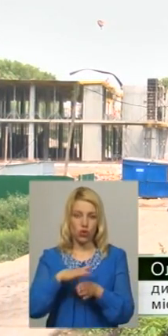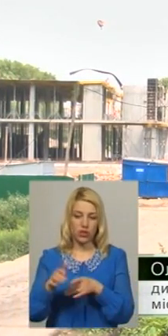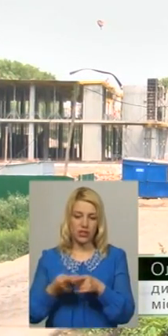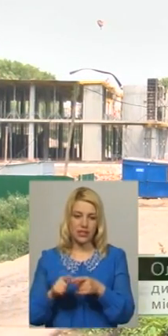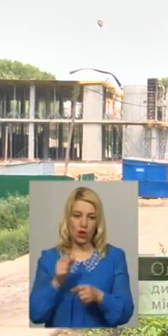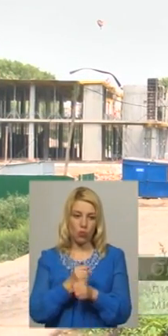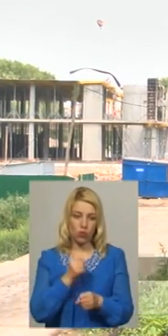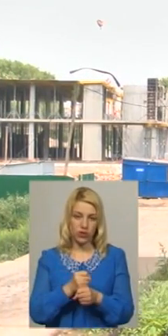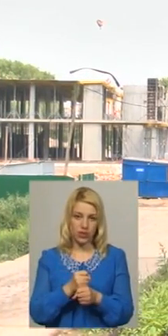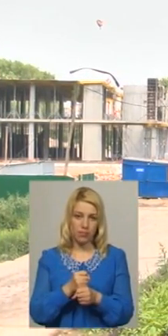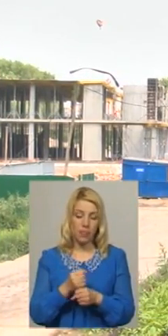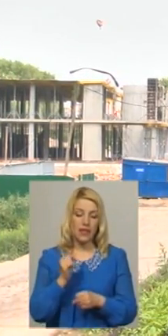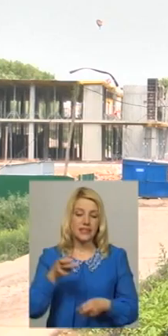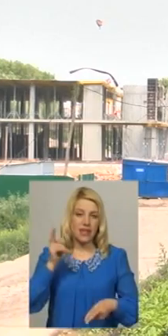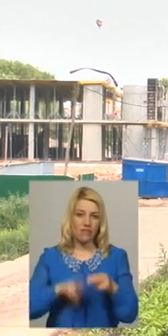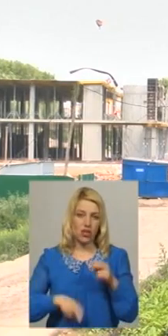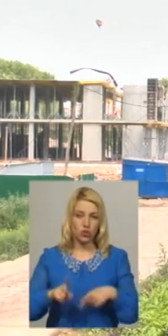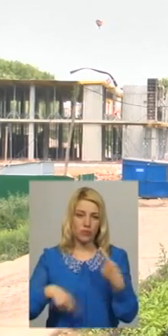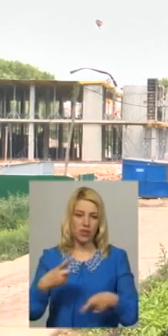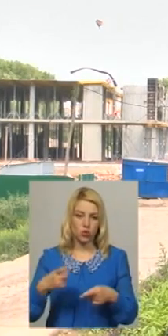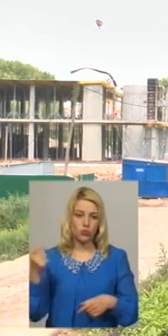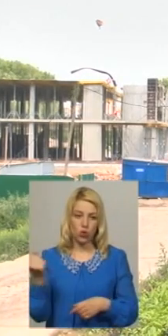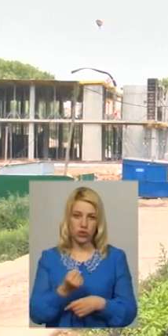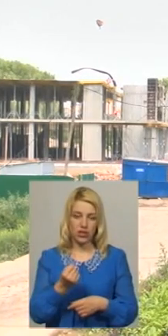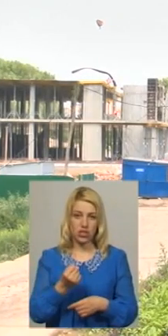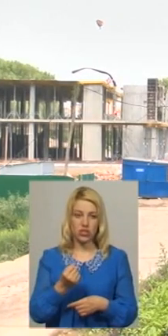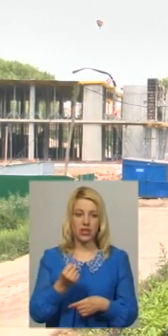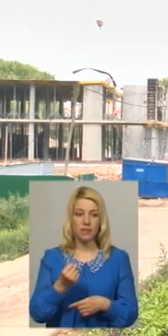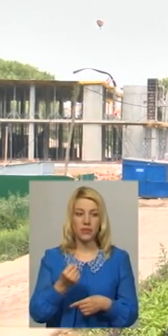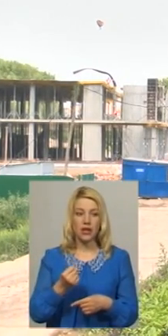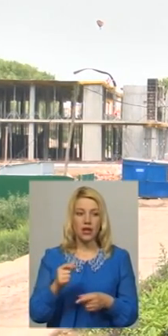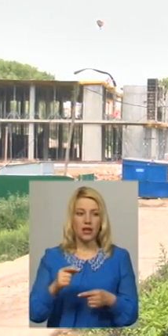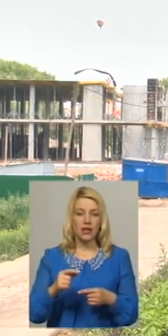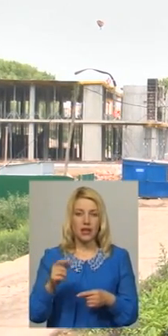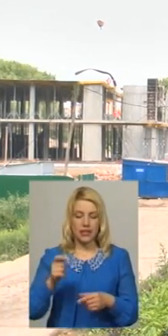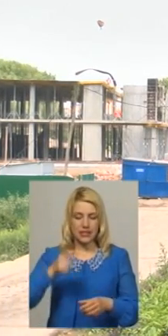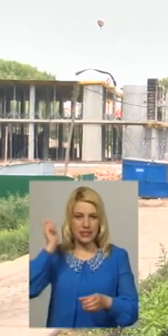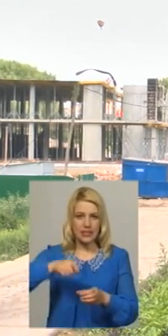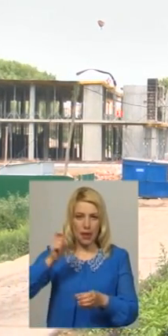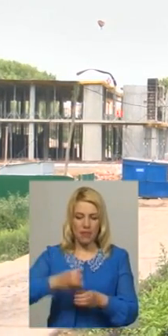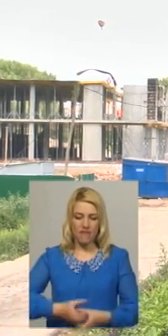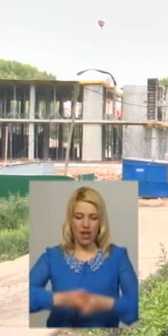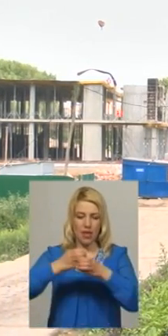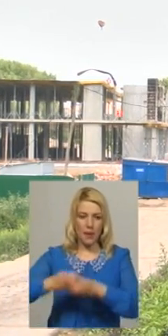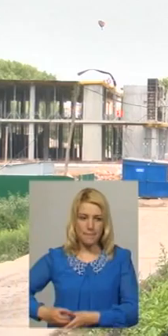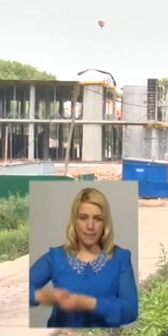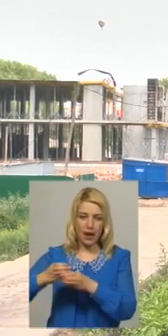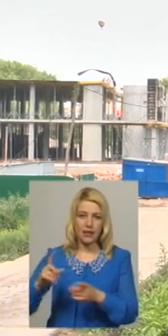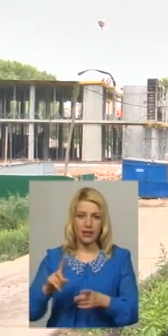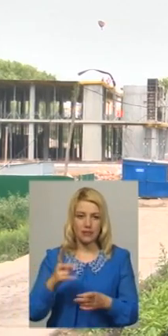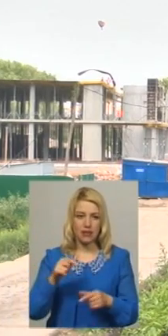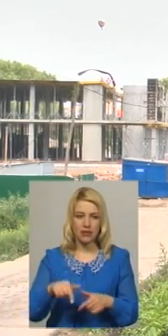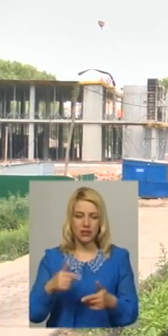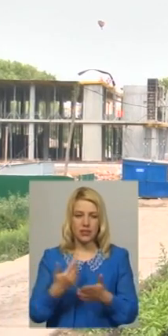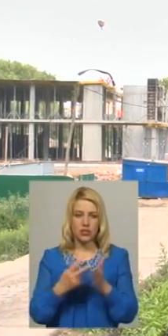роботи. Завершуємо наступного тижня забивання повністю всіх паль, які передбачалися на цьому об'єкті. Це порядку